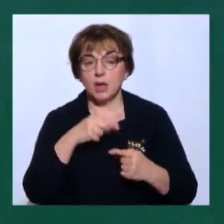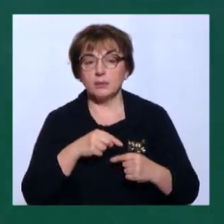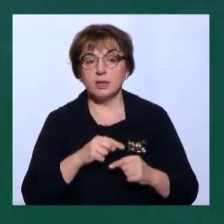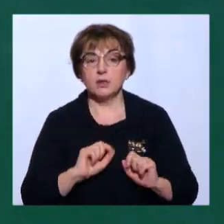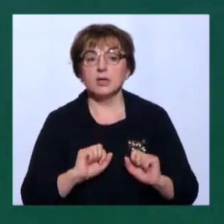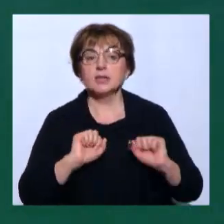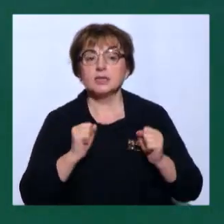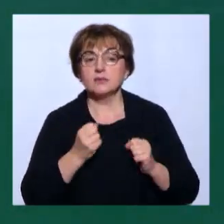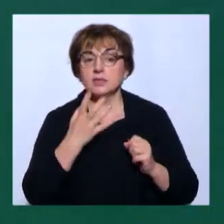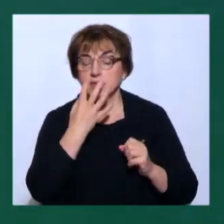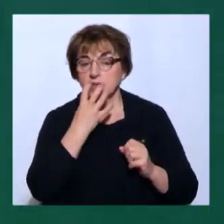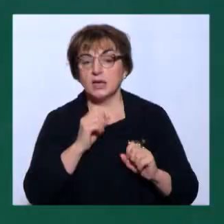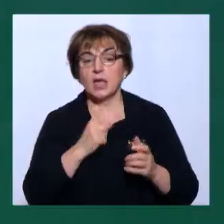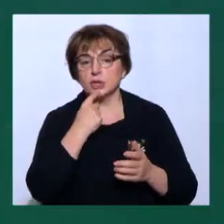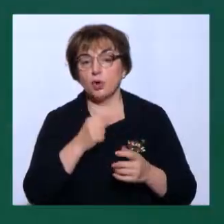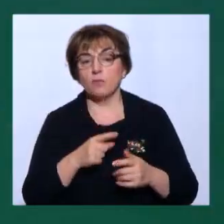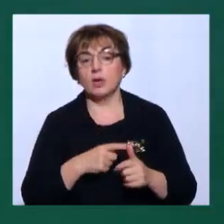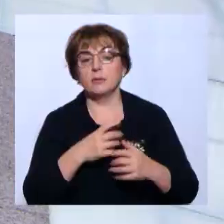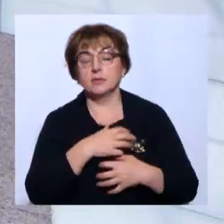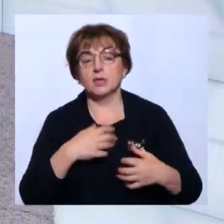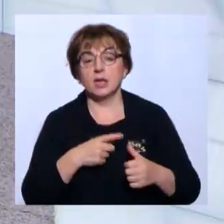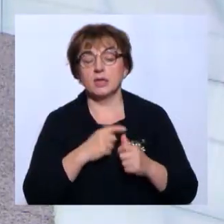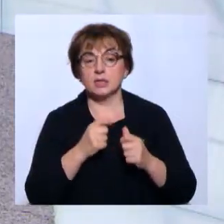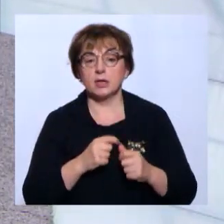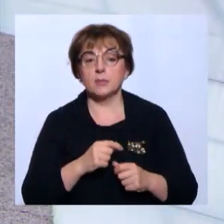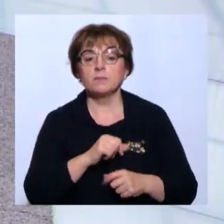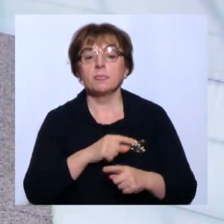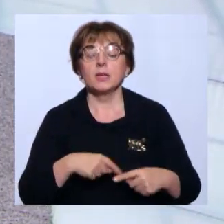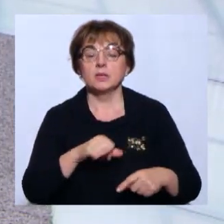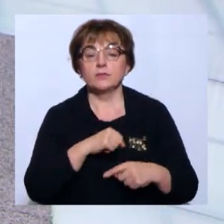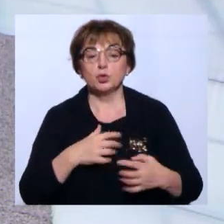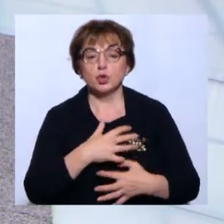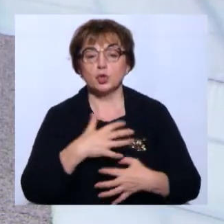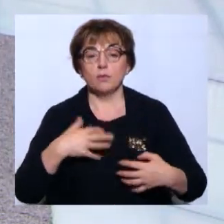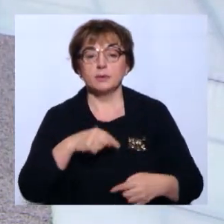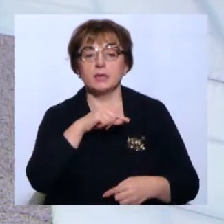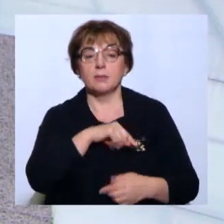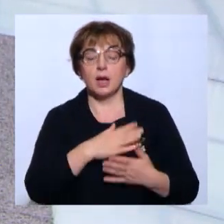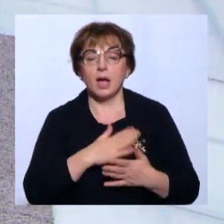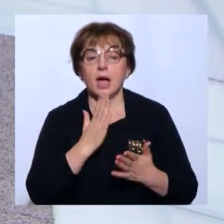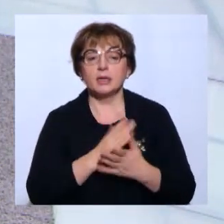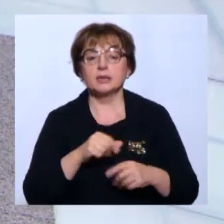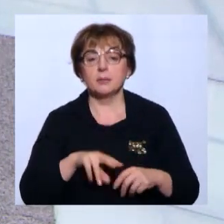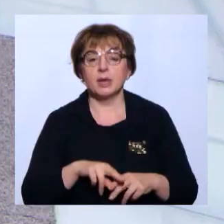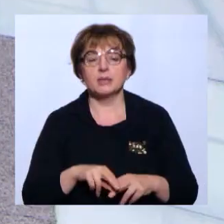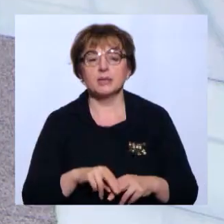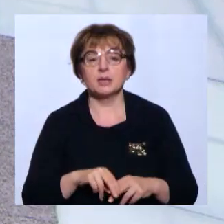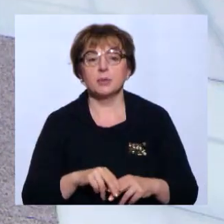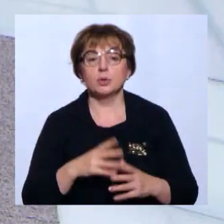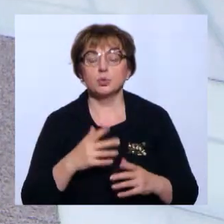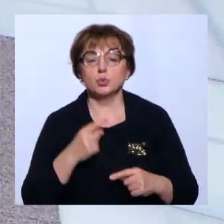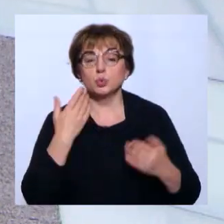თბილსისხლიან ცხოველებს ეძახიან. ცხოველებისათვის დამახასიათებელი არის სიმეტრია.